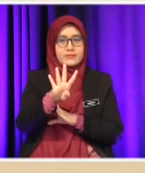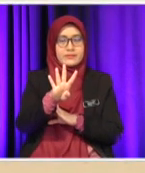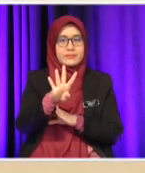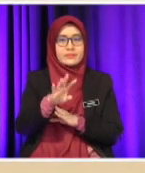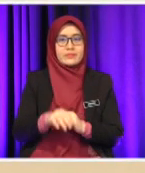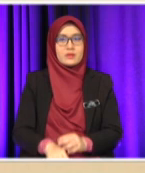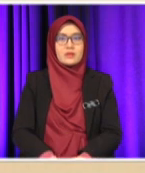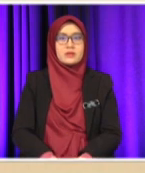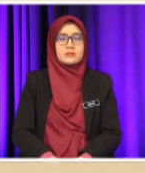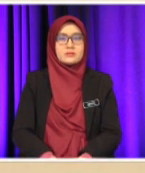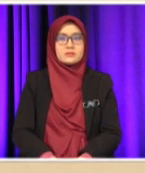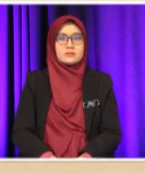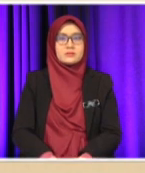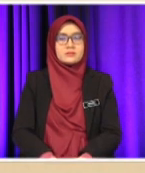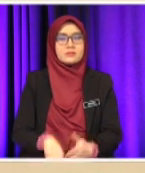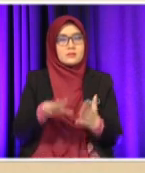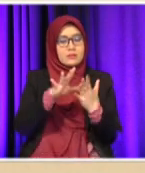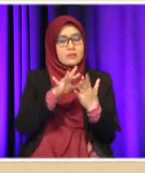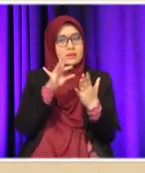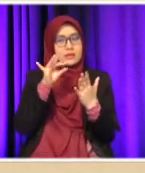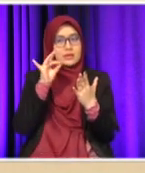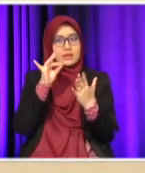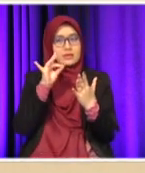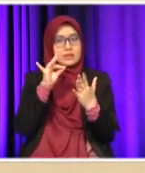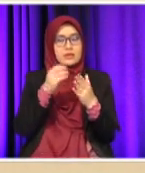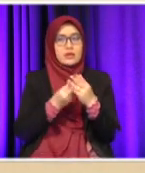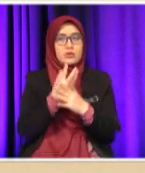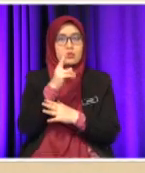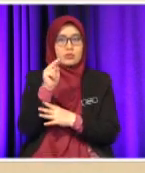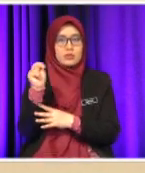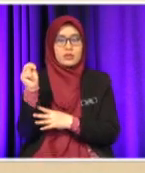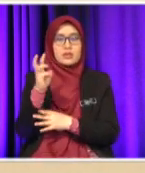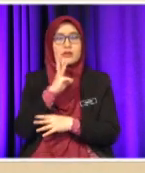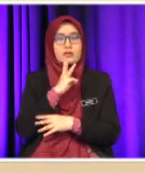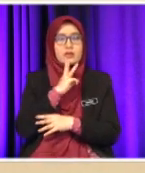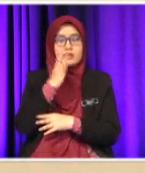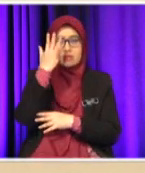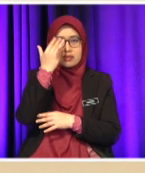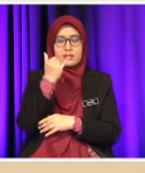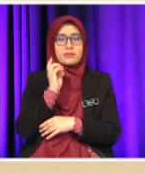ini pemilihan Kenapa kita pilih